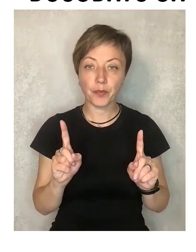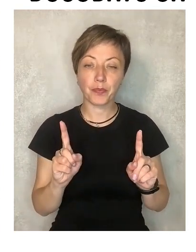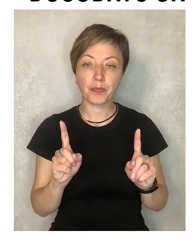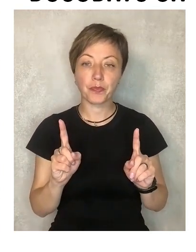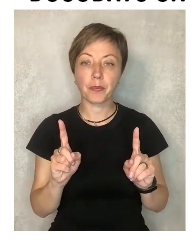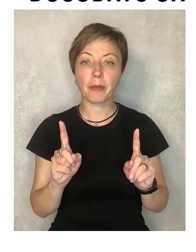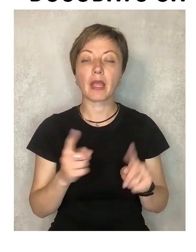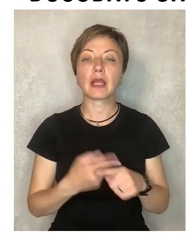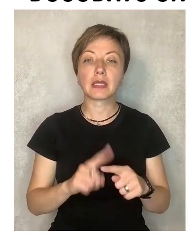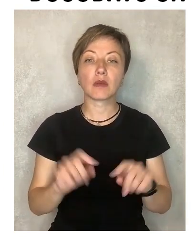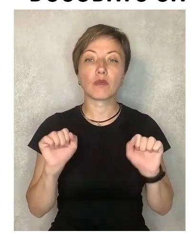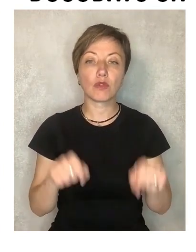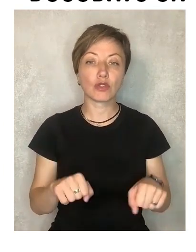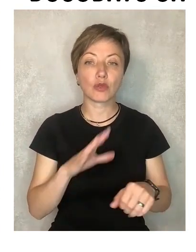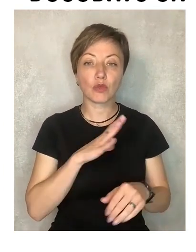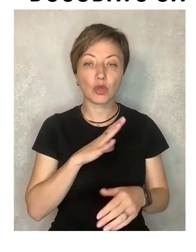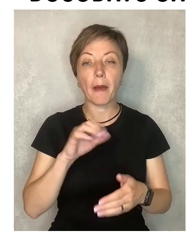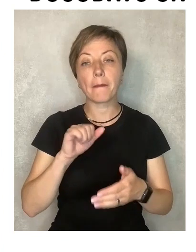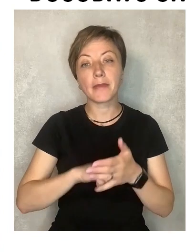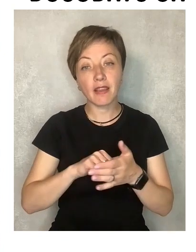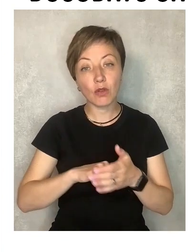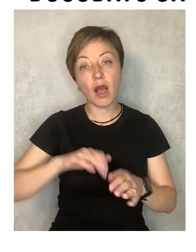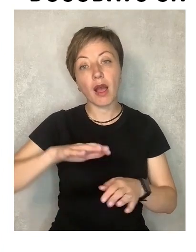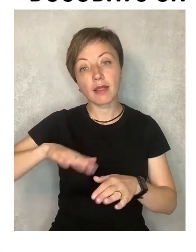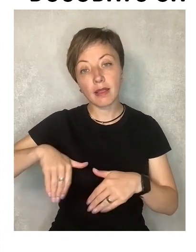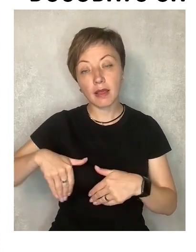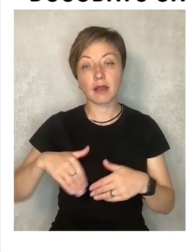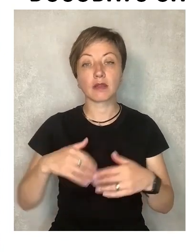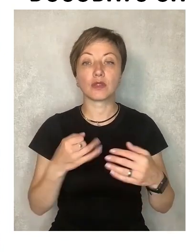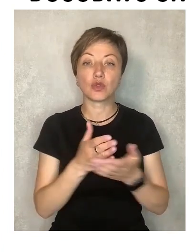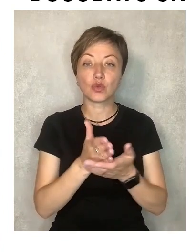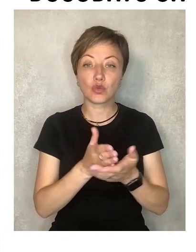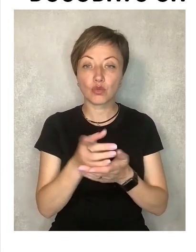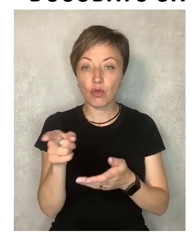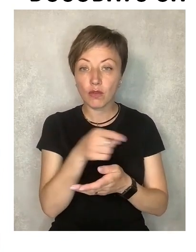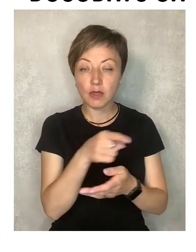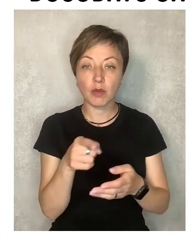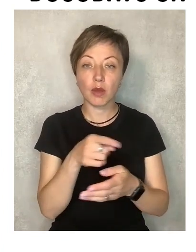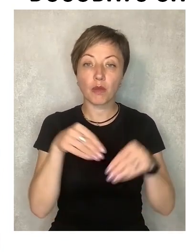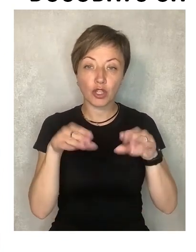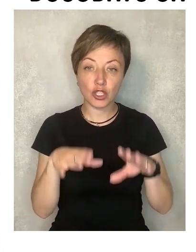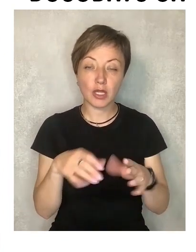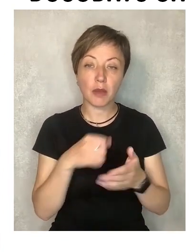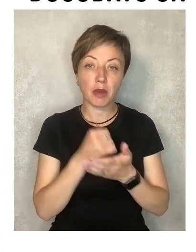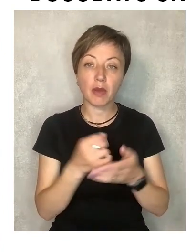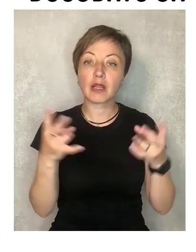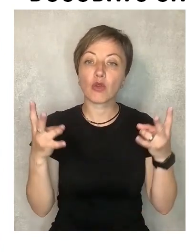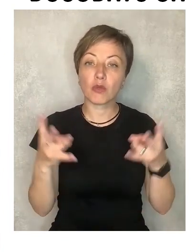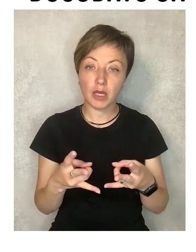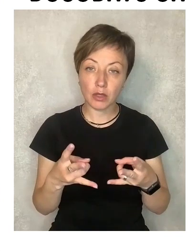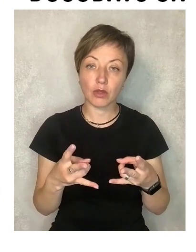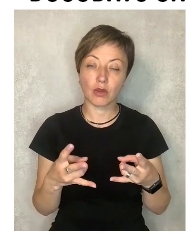це може бути приводом, а потім все одно з службовцями, з тими, хто приймає рішення, потрібно, необхідно